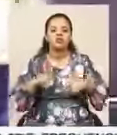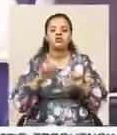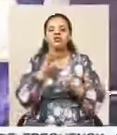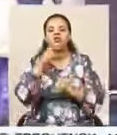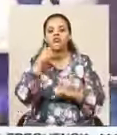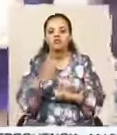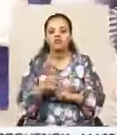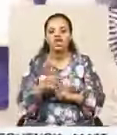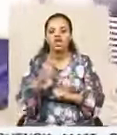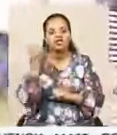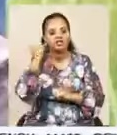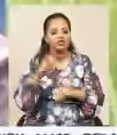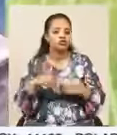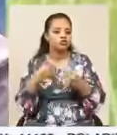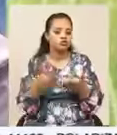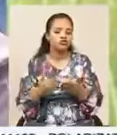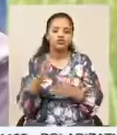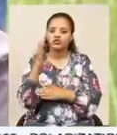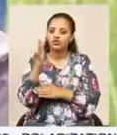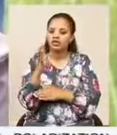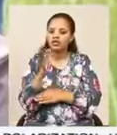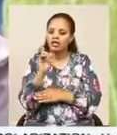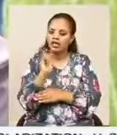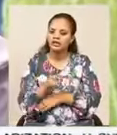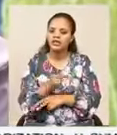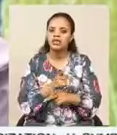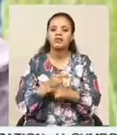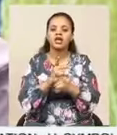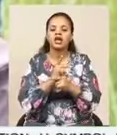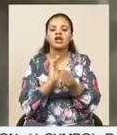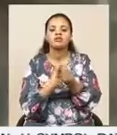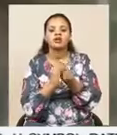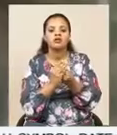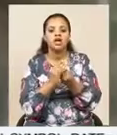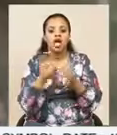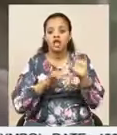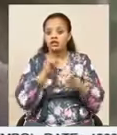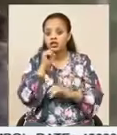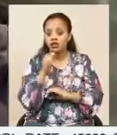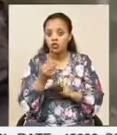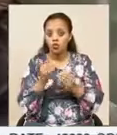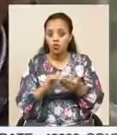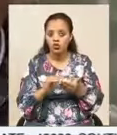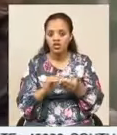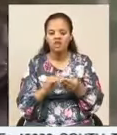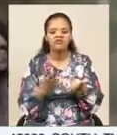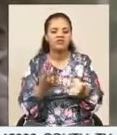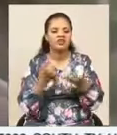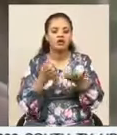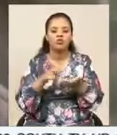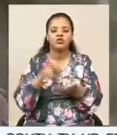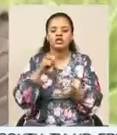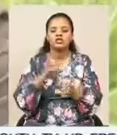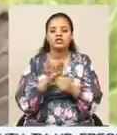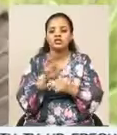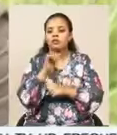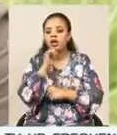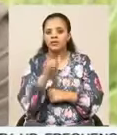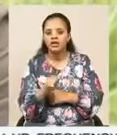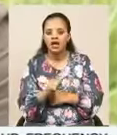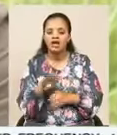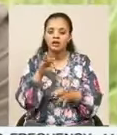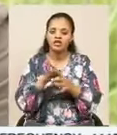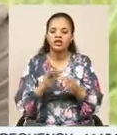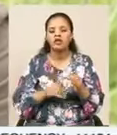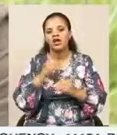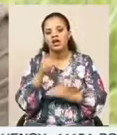ማስቀጠል ነው የሚሉት አስተያየት ሰጪዎቹ ችግኝ ተገቢ ጥበቃና እንክብካቤ ካልተደረገለት ለሚፈለገው ውጤት ስለማይበቃ